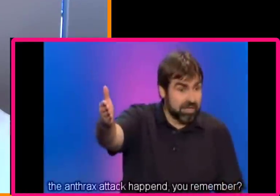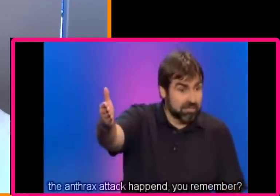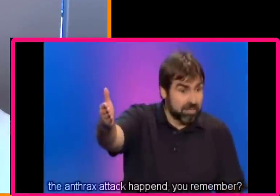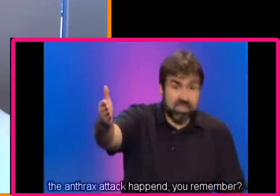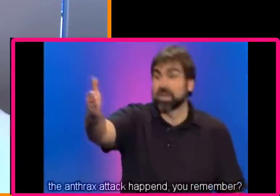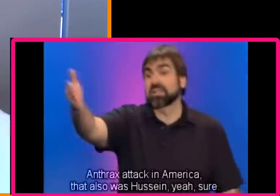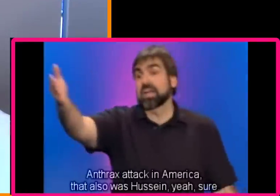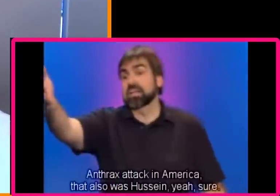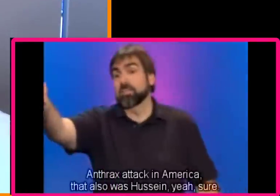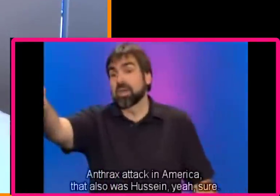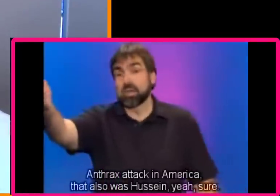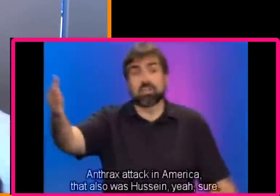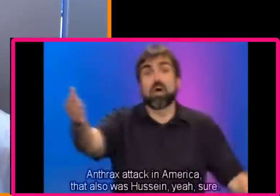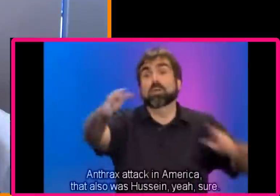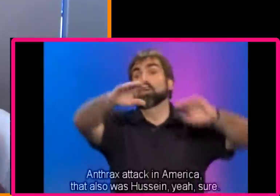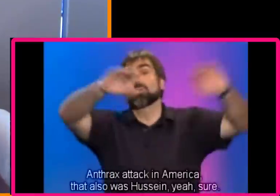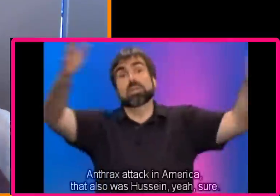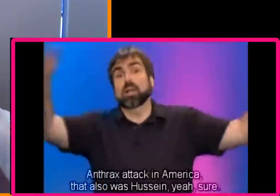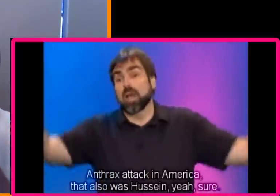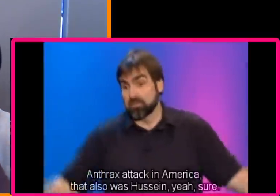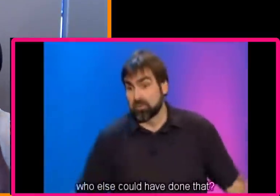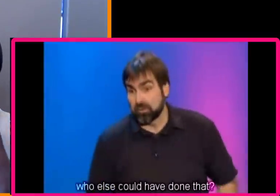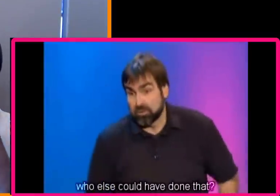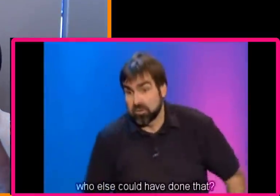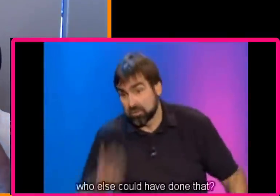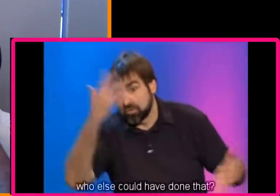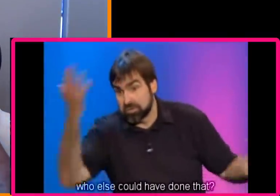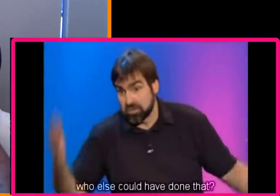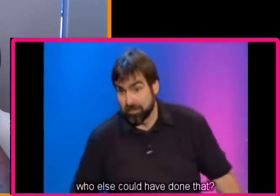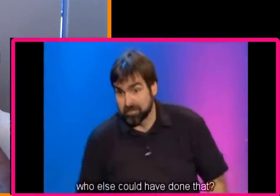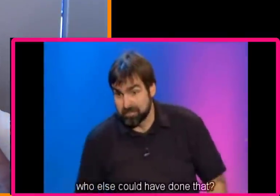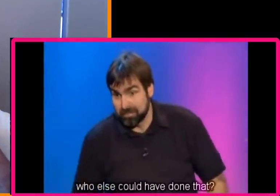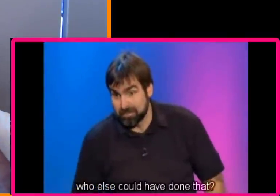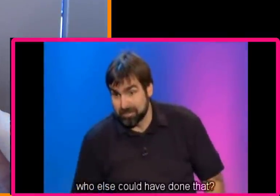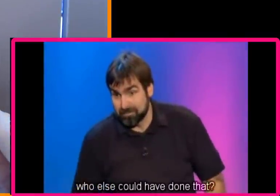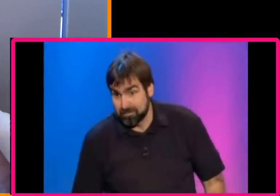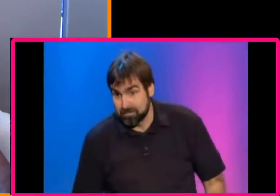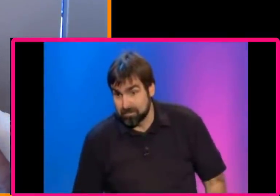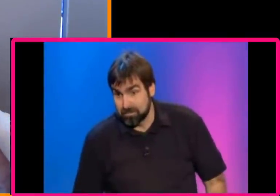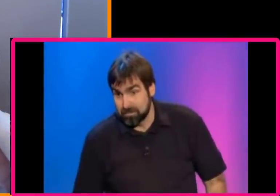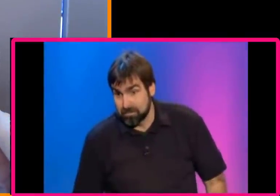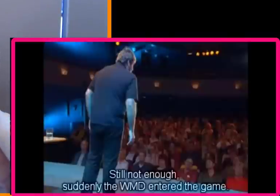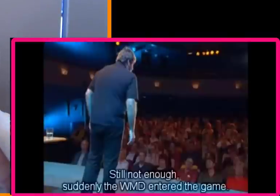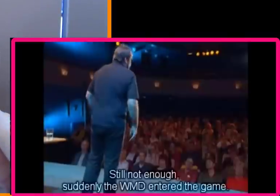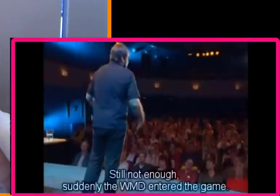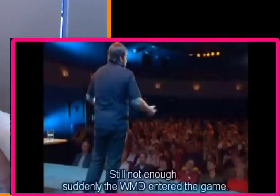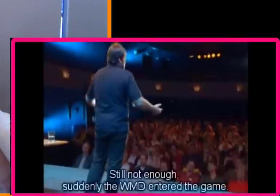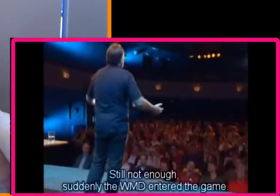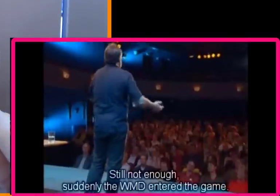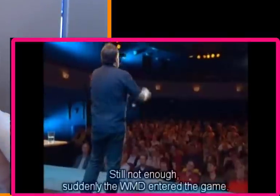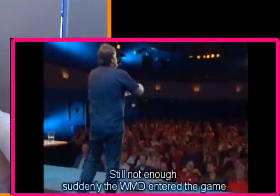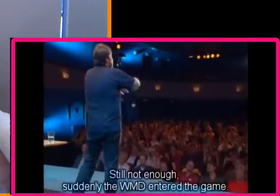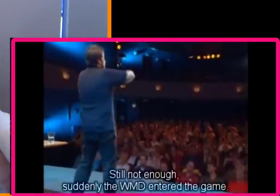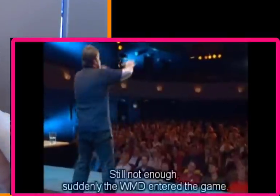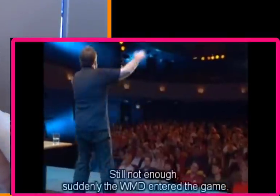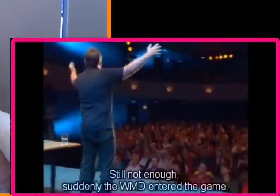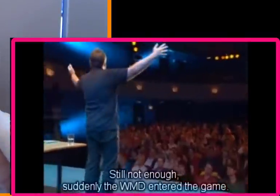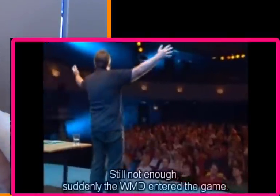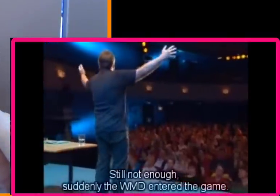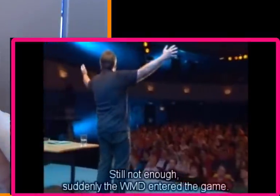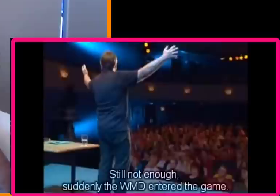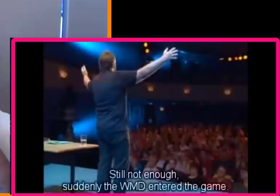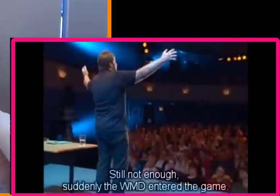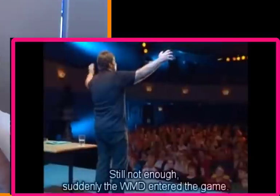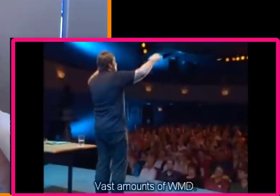können sie erinnert bild von attacken noch der u10 ja klar sofort wer soll es sonst gewesen sagt ja immer da nicht viel doch plötzlich kamen die massenvernichtungswaffen